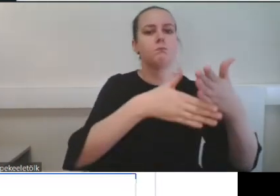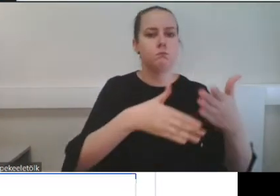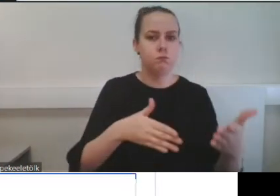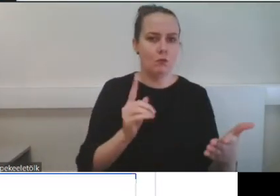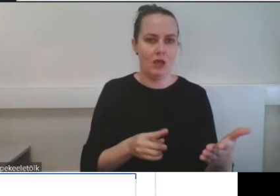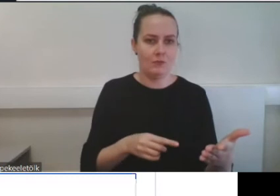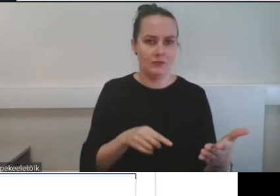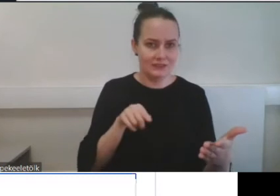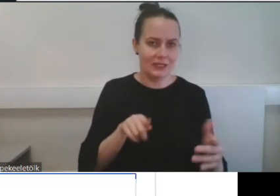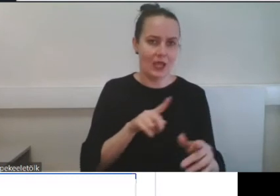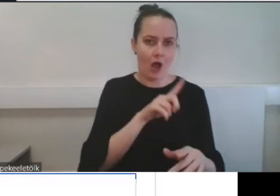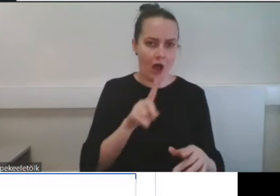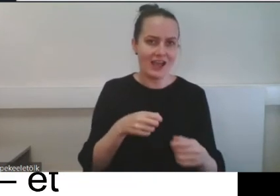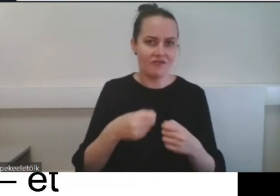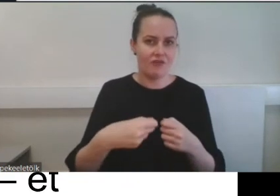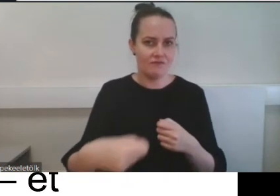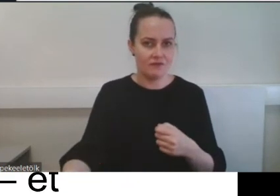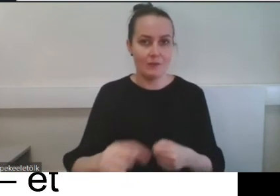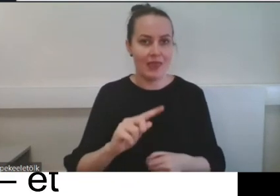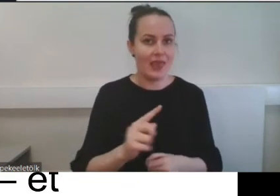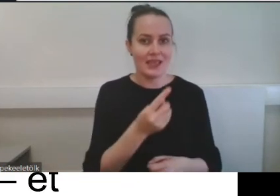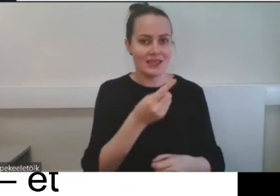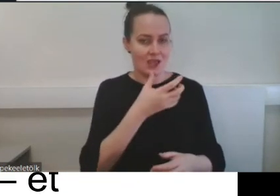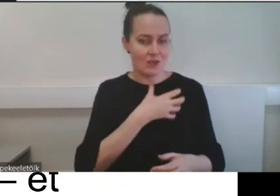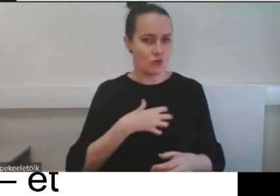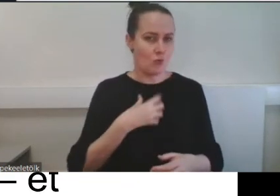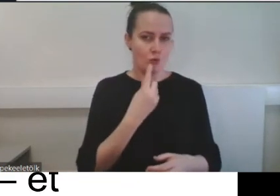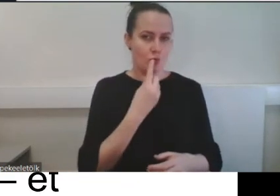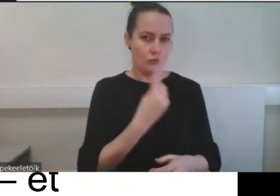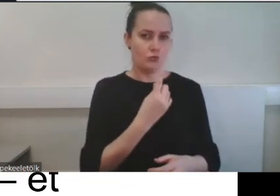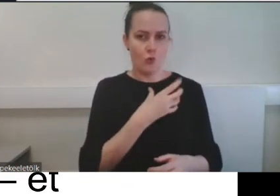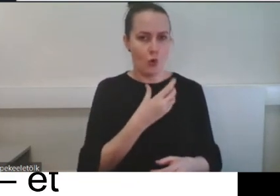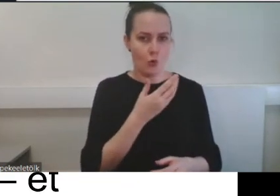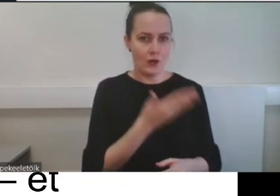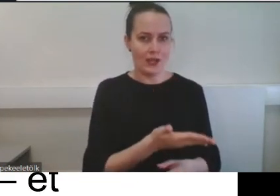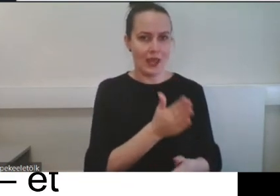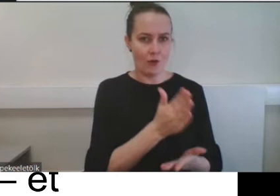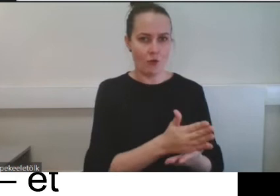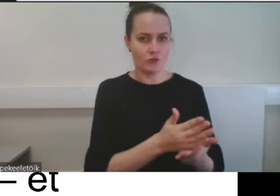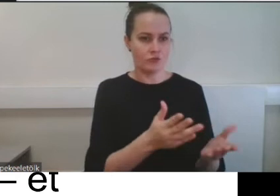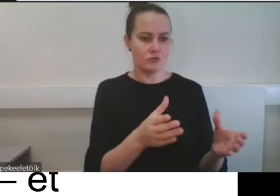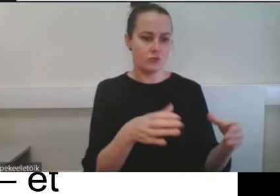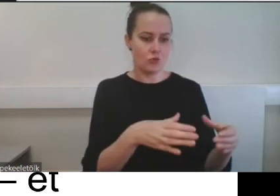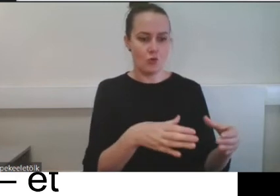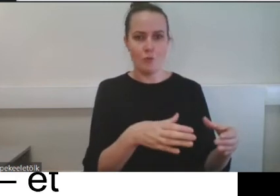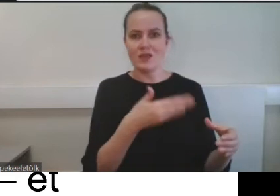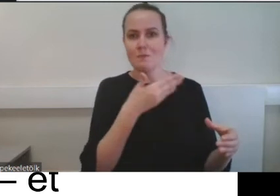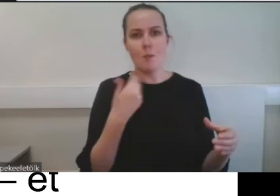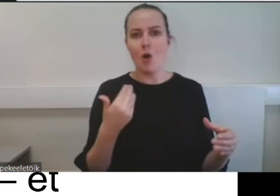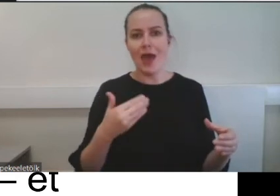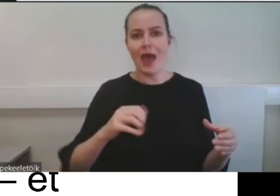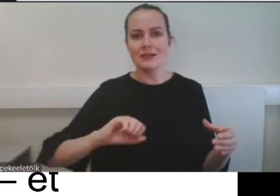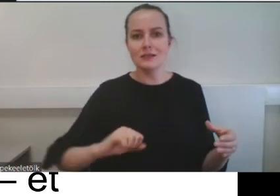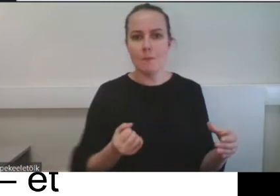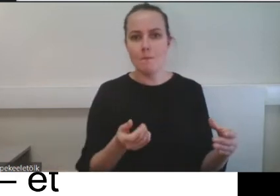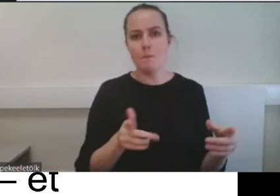on siis ise andnud selle hinnangu. Nii. Ja hästi oluline uuringu eesmärk, mida siis